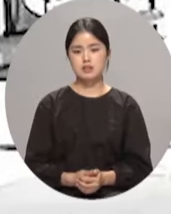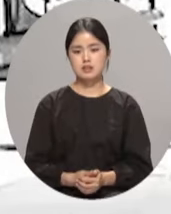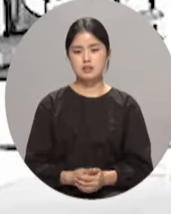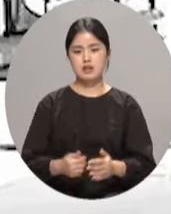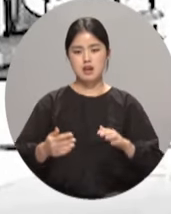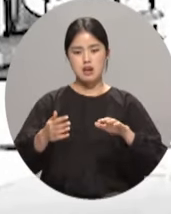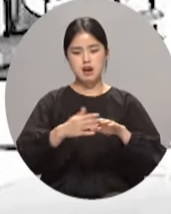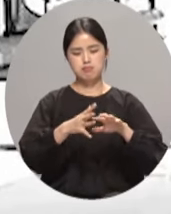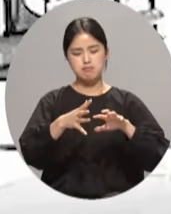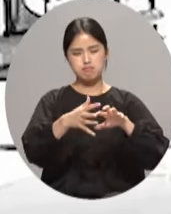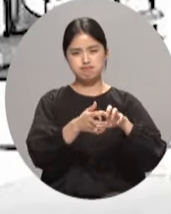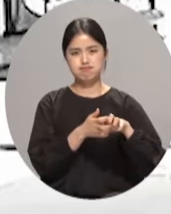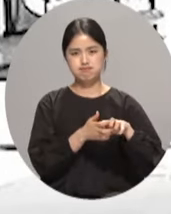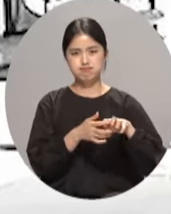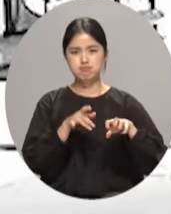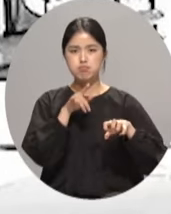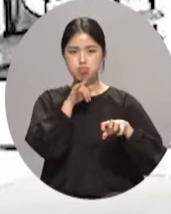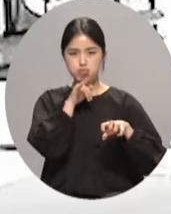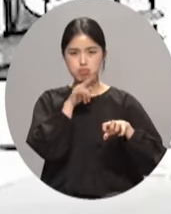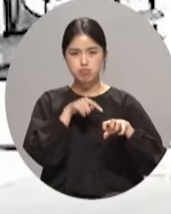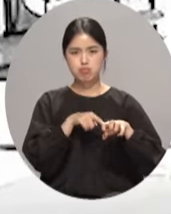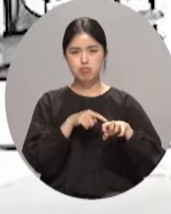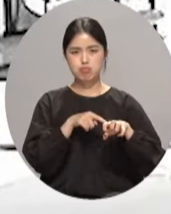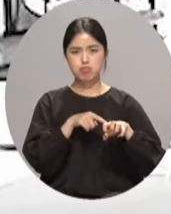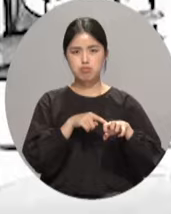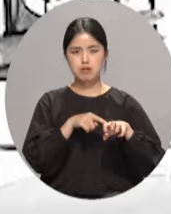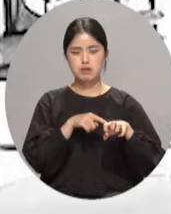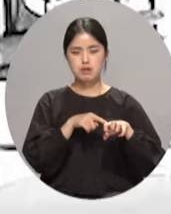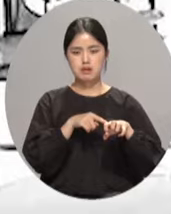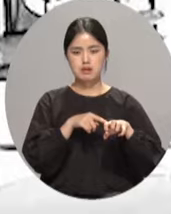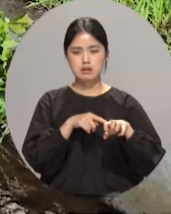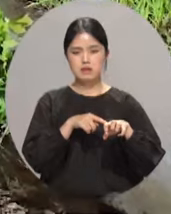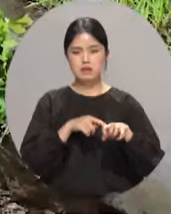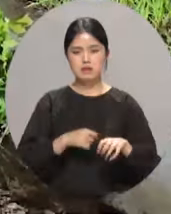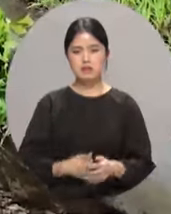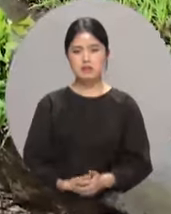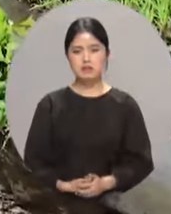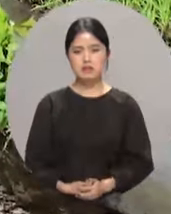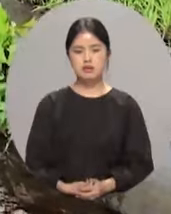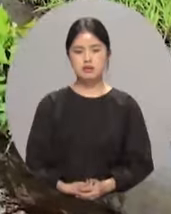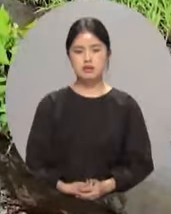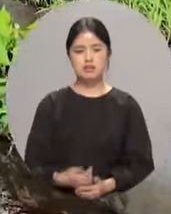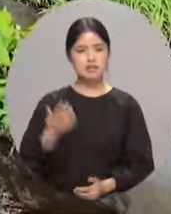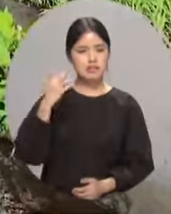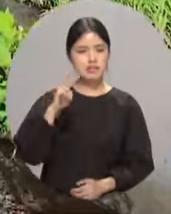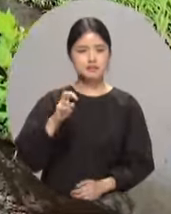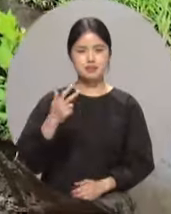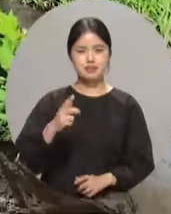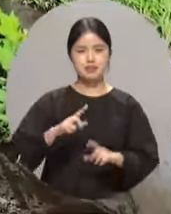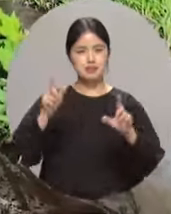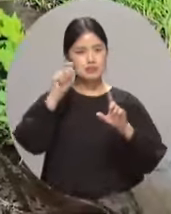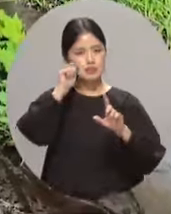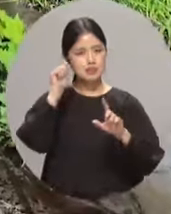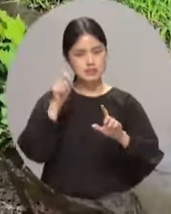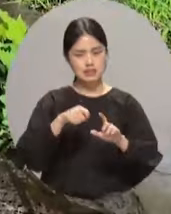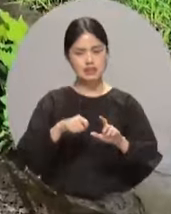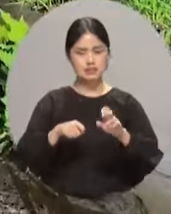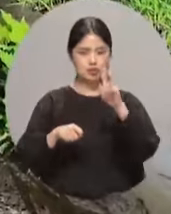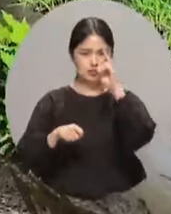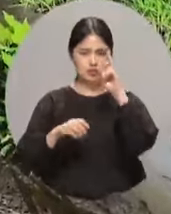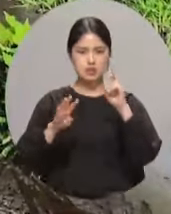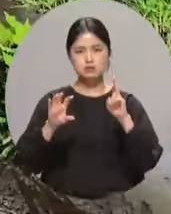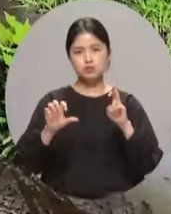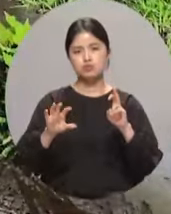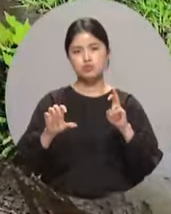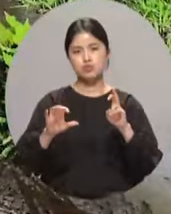형편없이 찌그러진 포르스 차량도 뒤늦게 도로에 멈춰섭니다 지난 27일 새벽 0시 45분 쯤